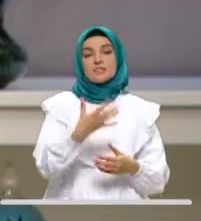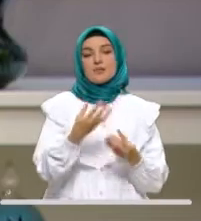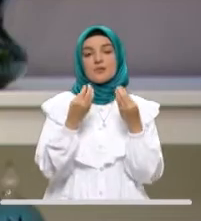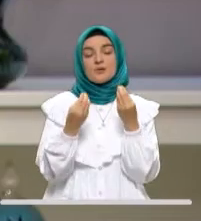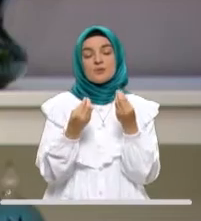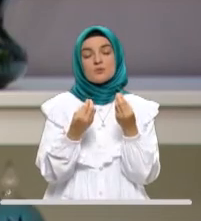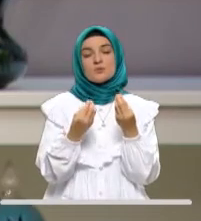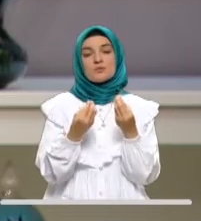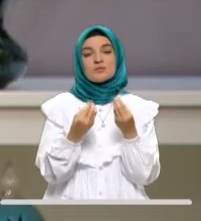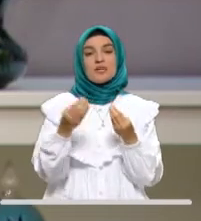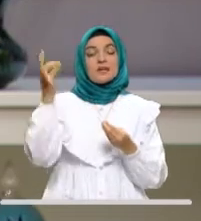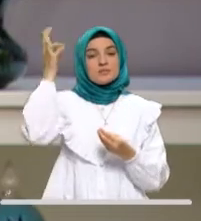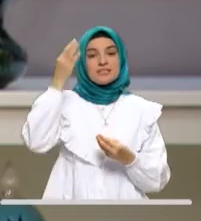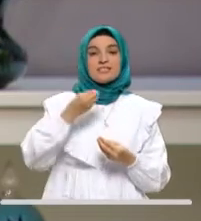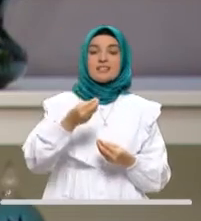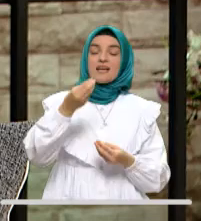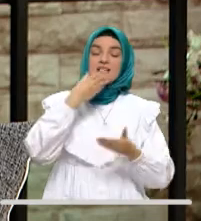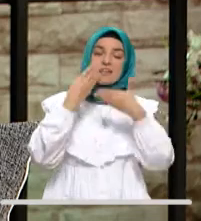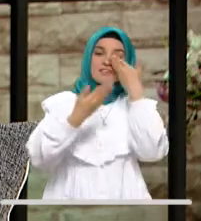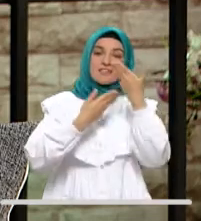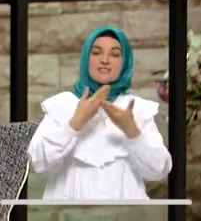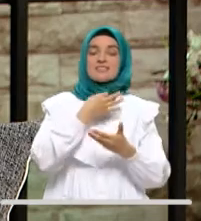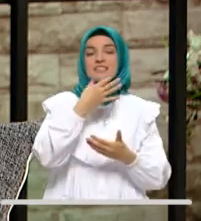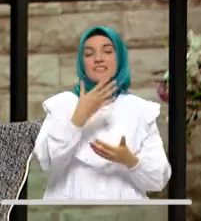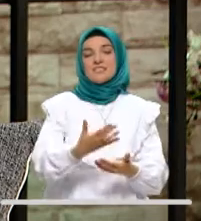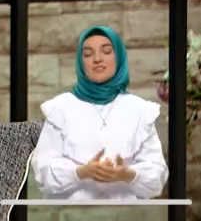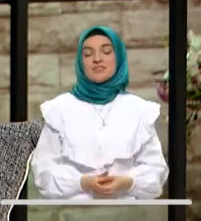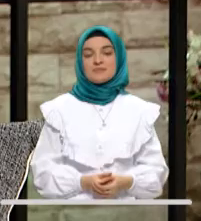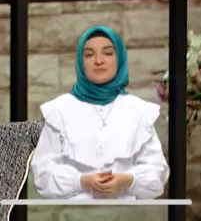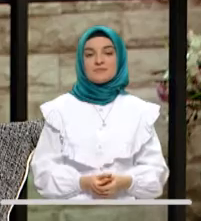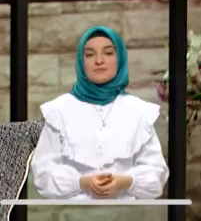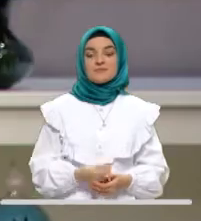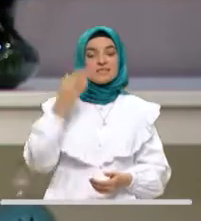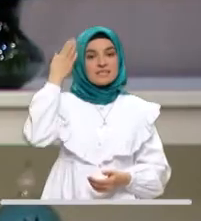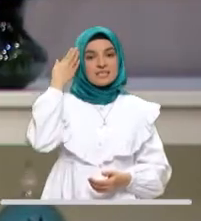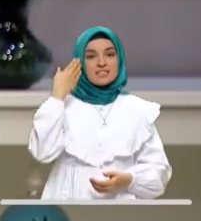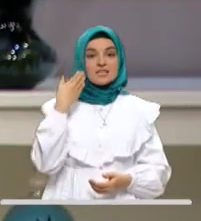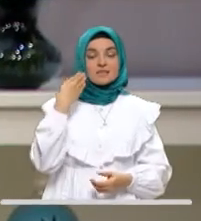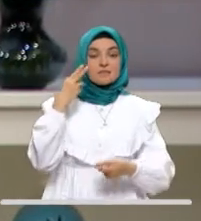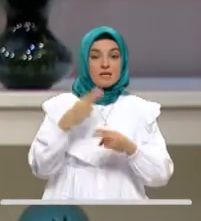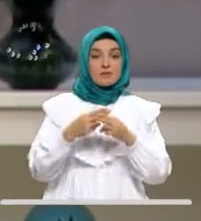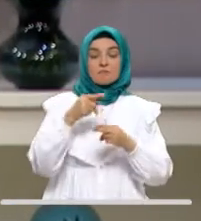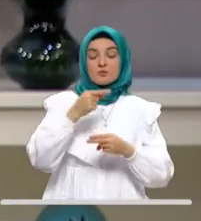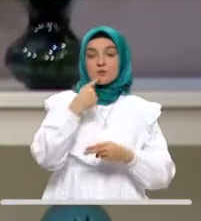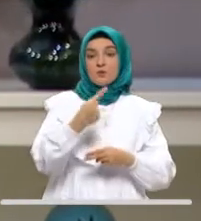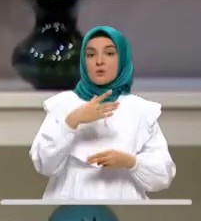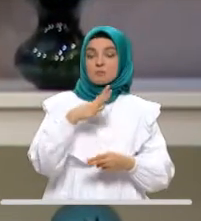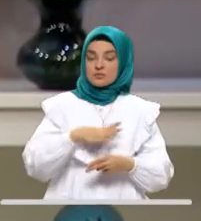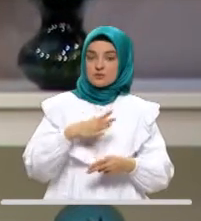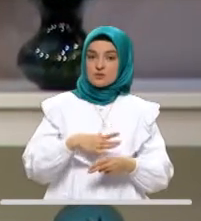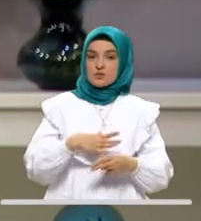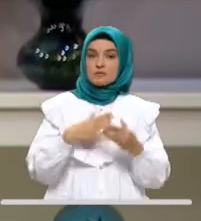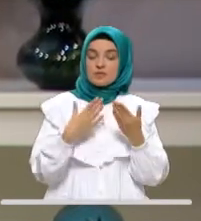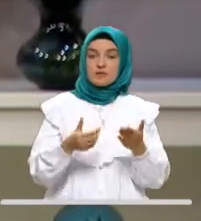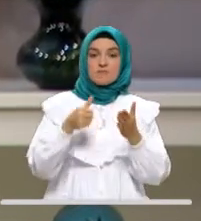güzel, çok kıymetli bilgiler verdiniz. Ağzınıza sağlık. Ben teşekkür ederim davetiniz için. İzleyicilerimize ben hemen şunu da söylemek istiyorum. Tabii ki